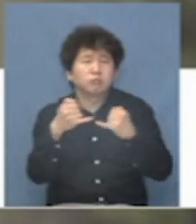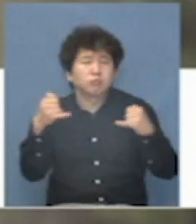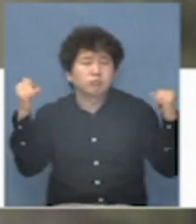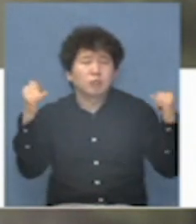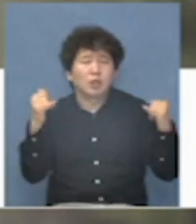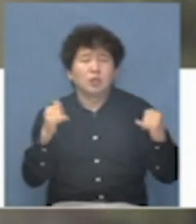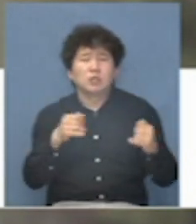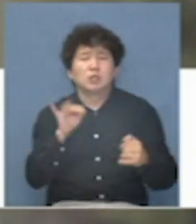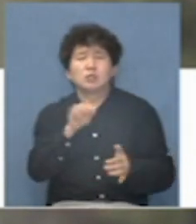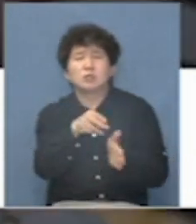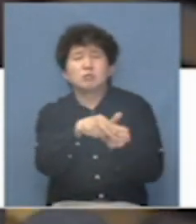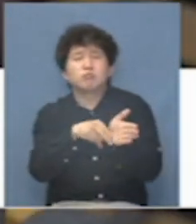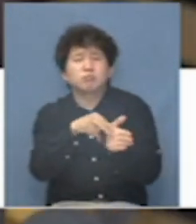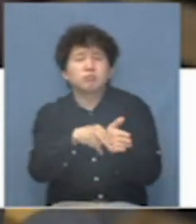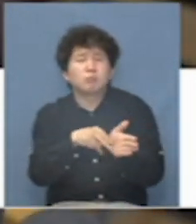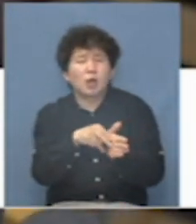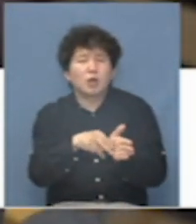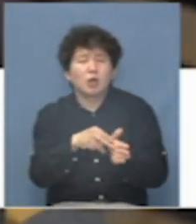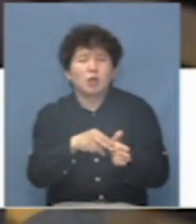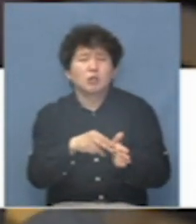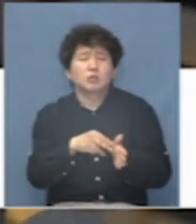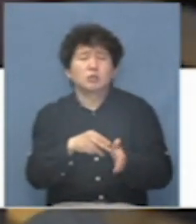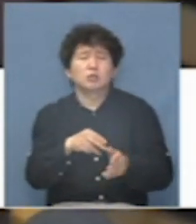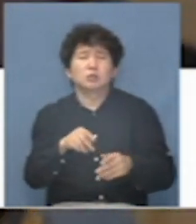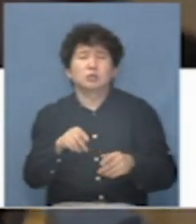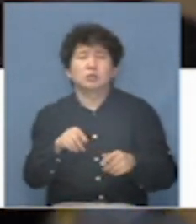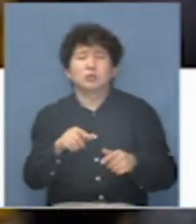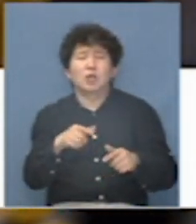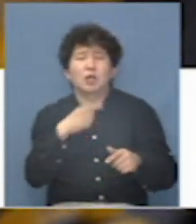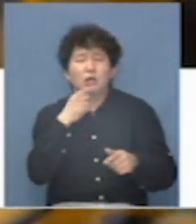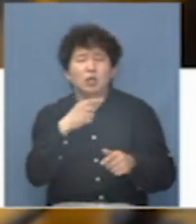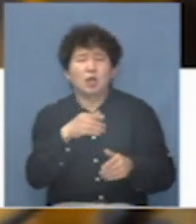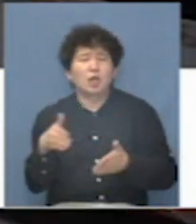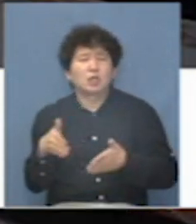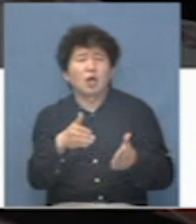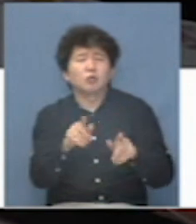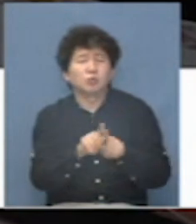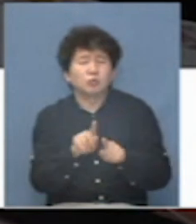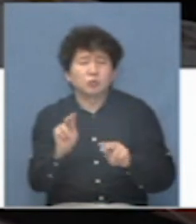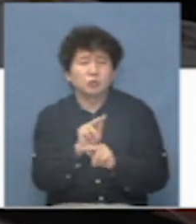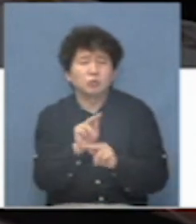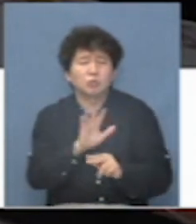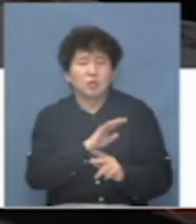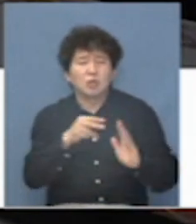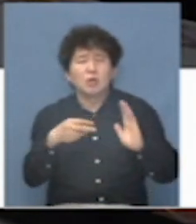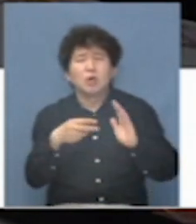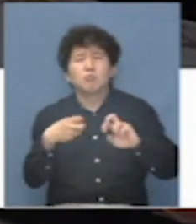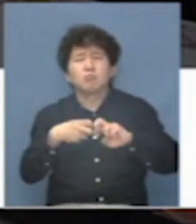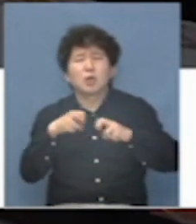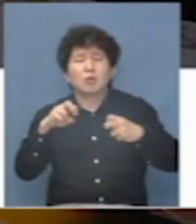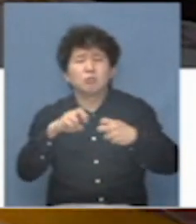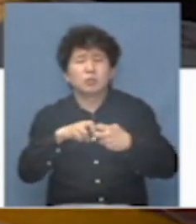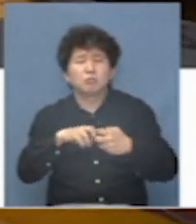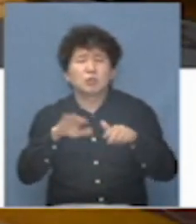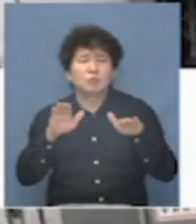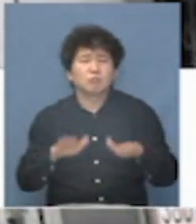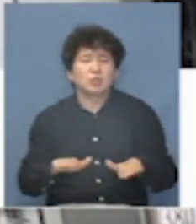дорога, по которой идет доставка угля и мазута на ТЭЦ. Также специалистами выявлены проблемные участки, которые включены в план